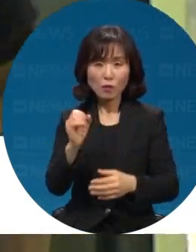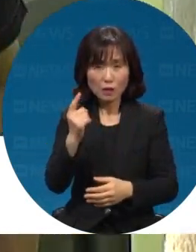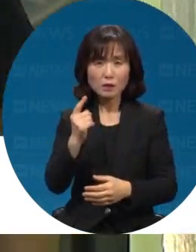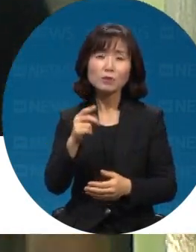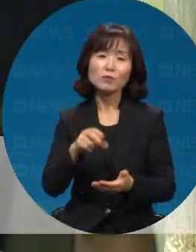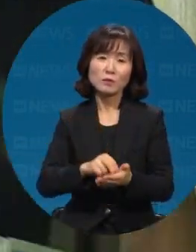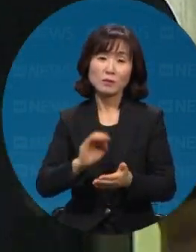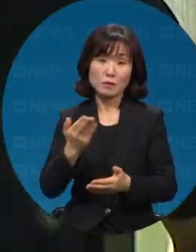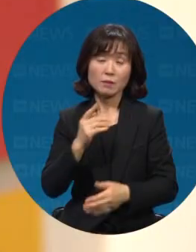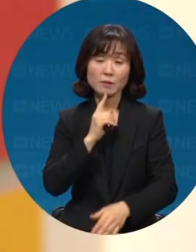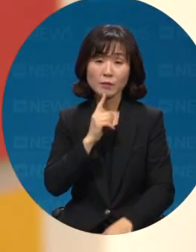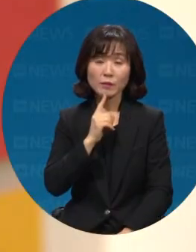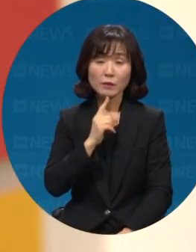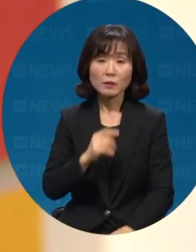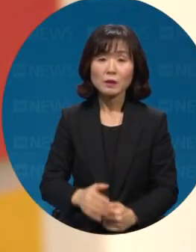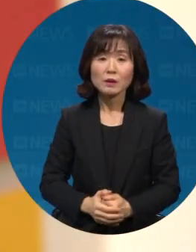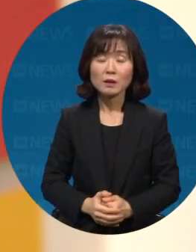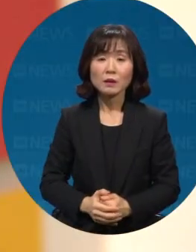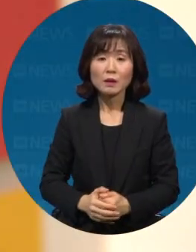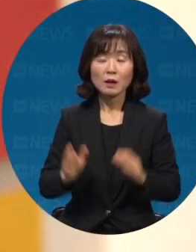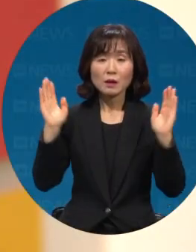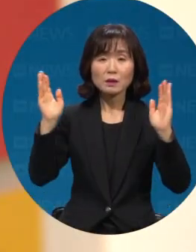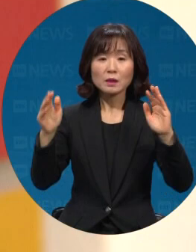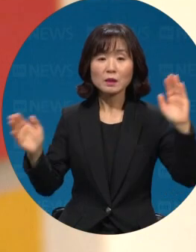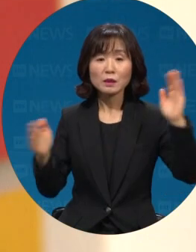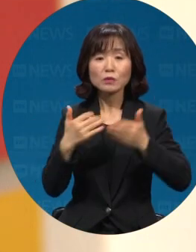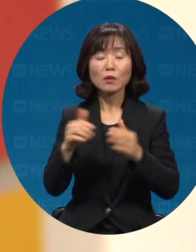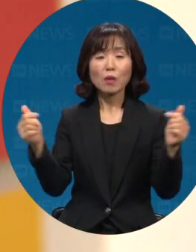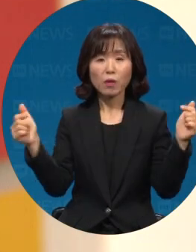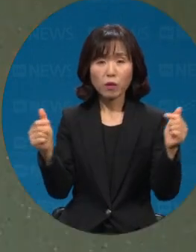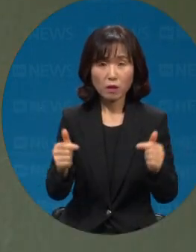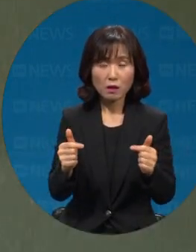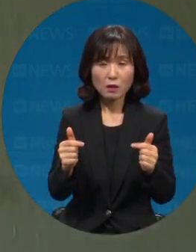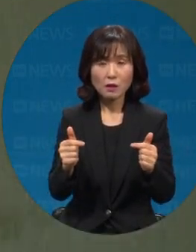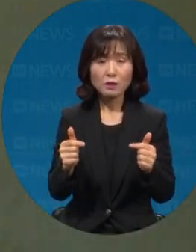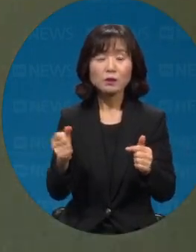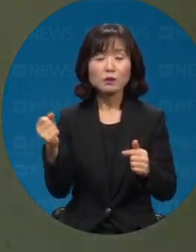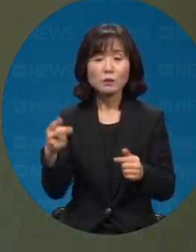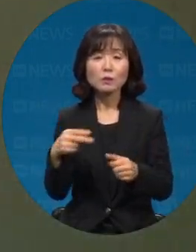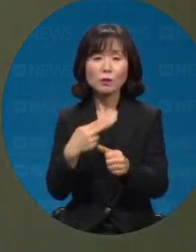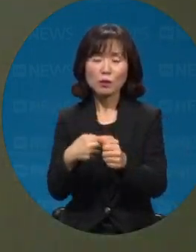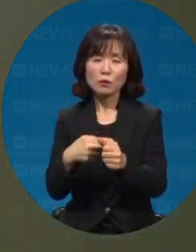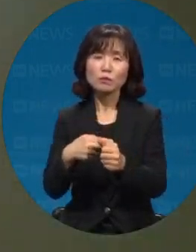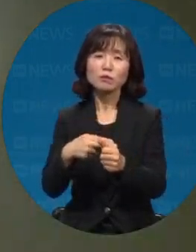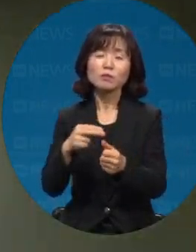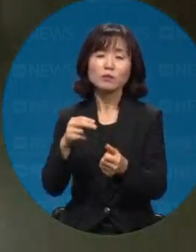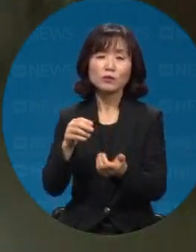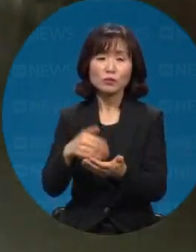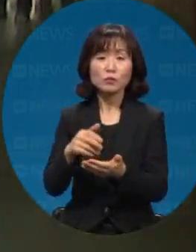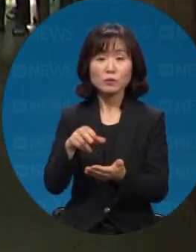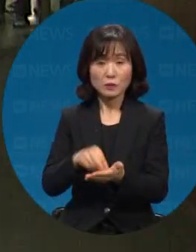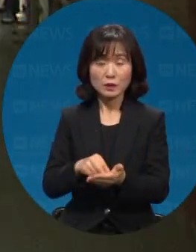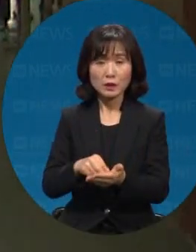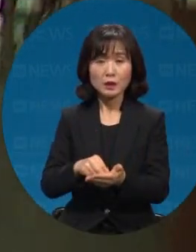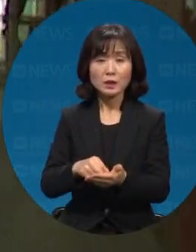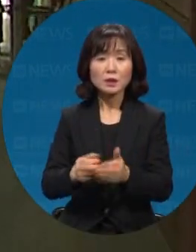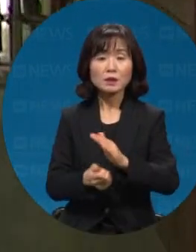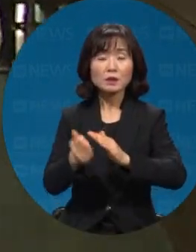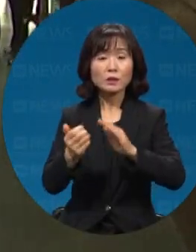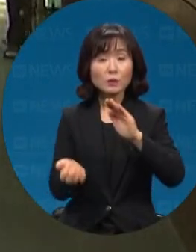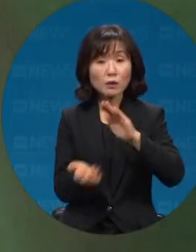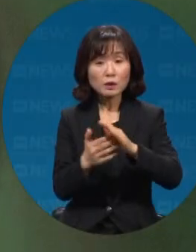나왔습니다 이와 함께 학령인구 감소와 맞물려 있는 교원 수급 문제와 성취평가제 확대 등도